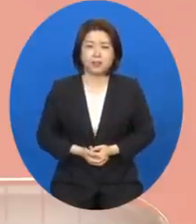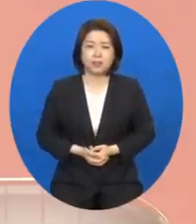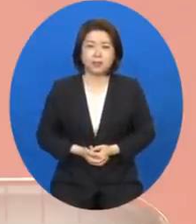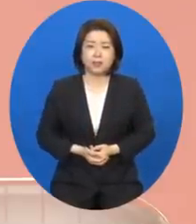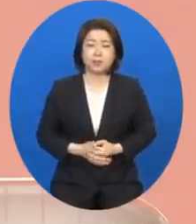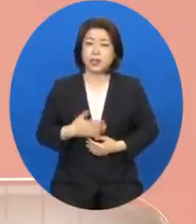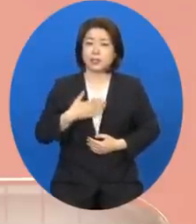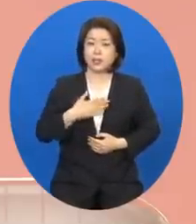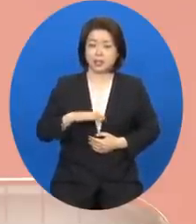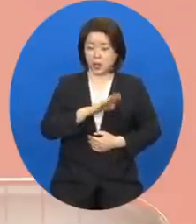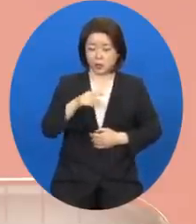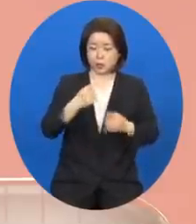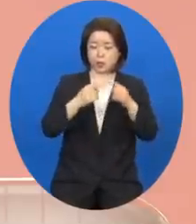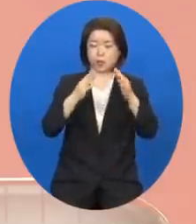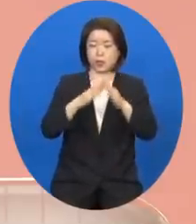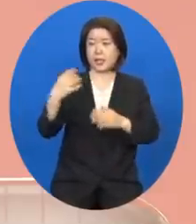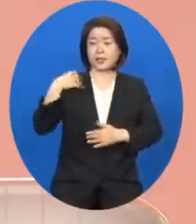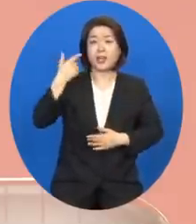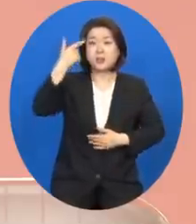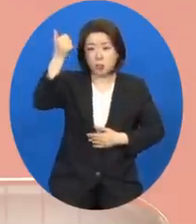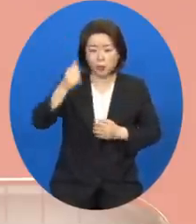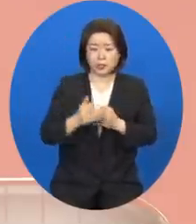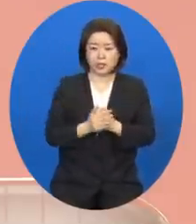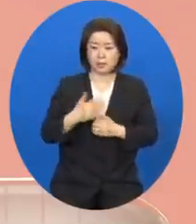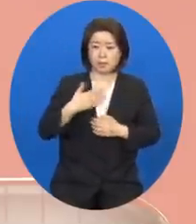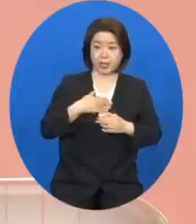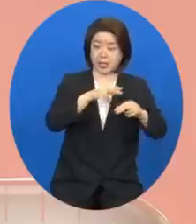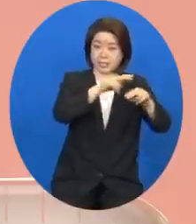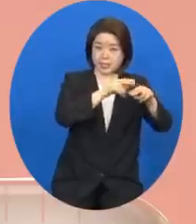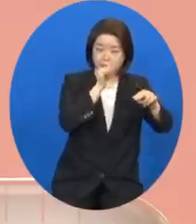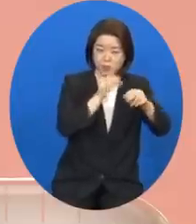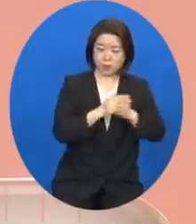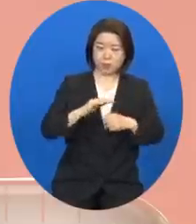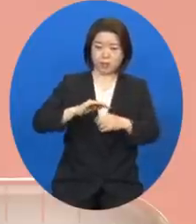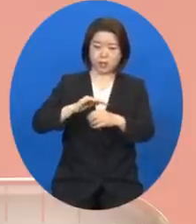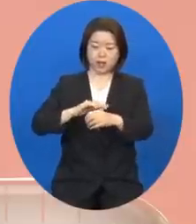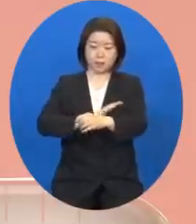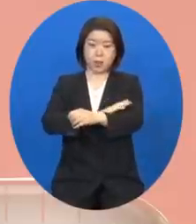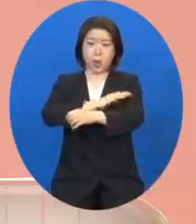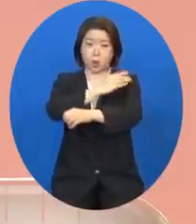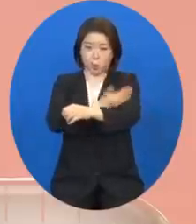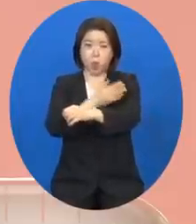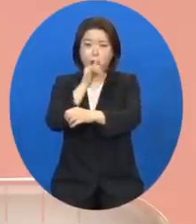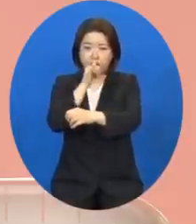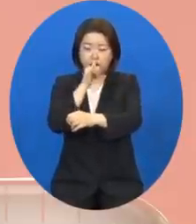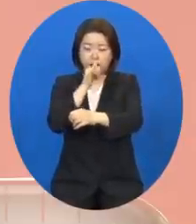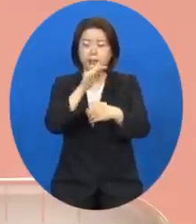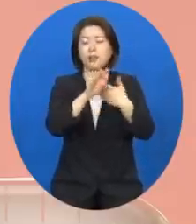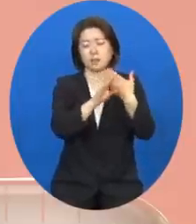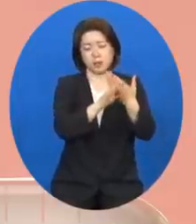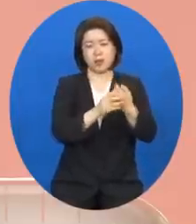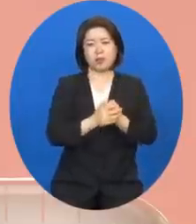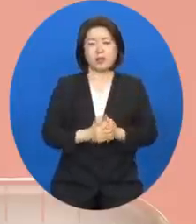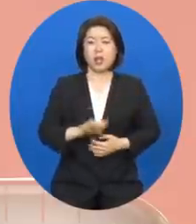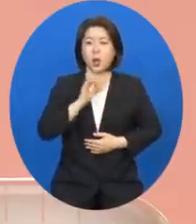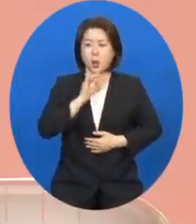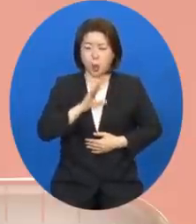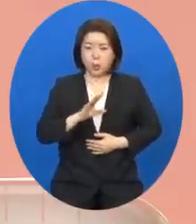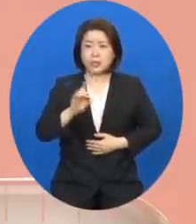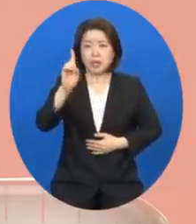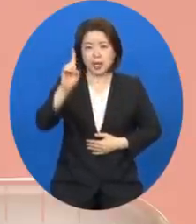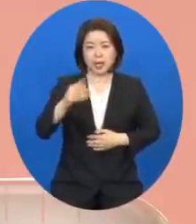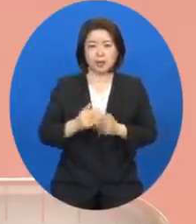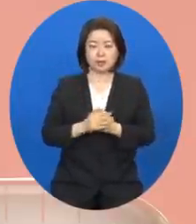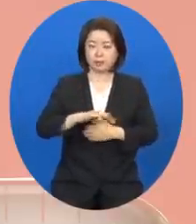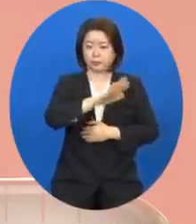제가 선한목자교회 담임 목사로서 제 지위가 있고 또 제 권한도 있다면 저는 오직 하나,